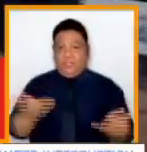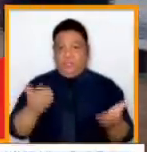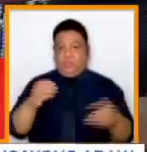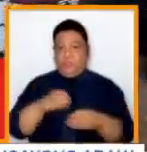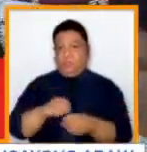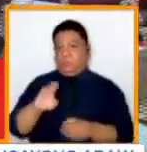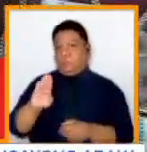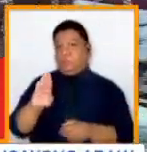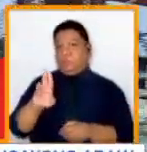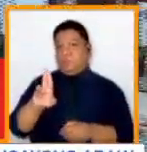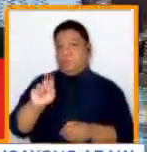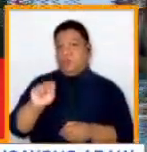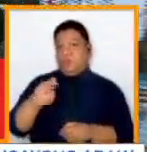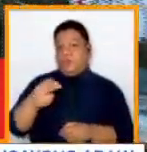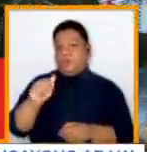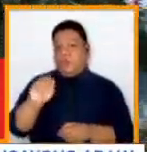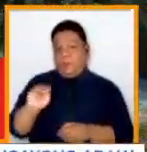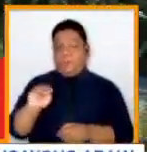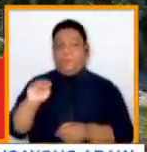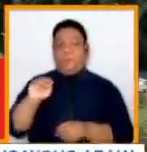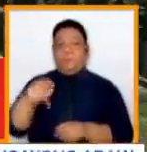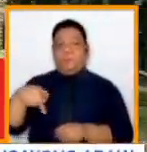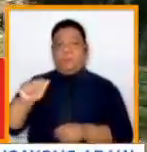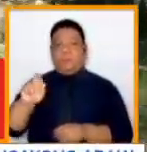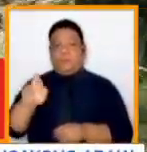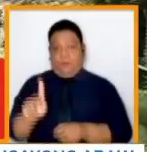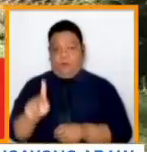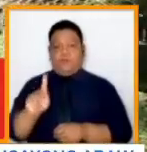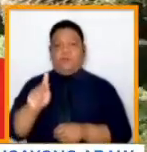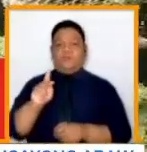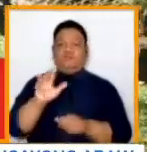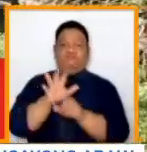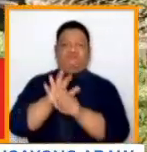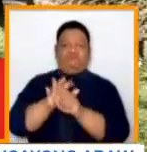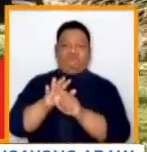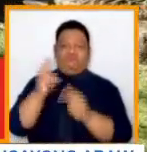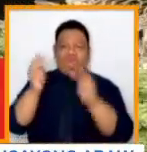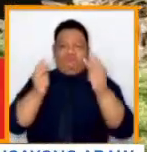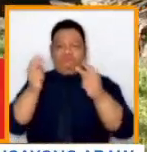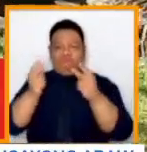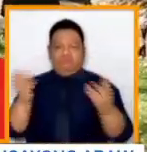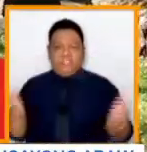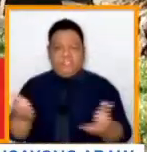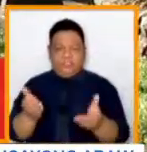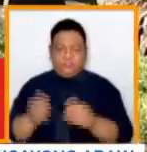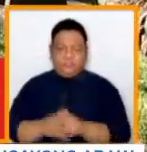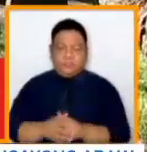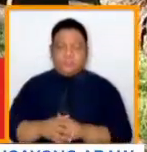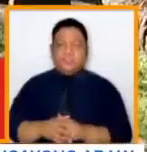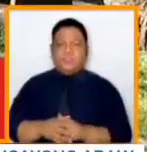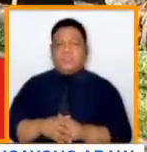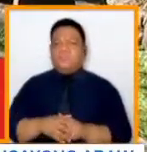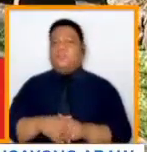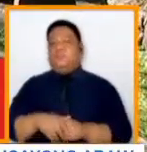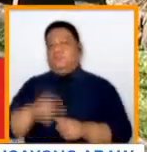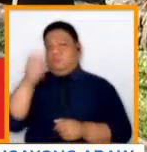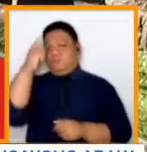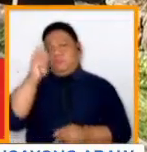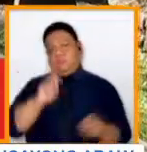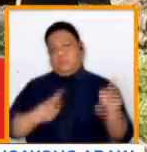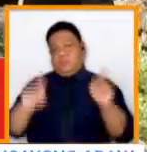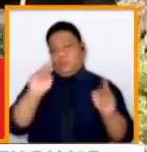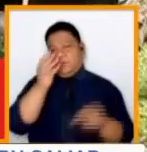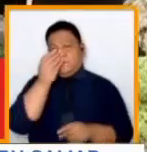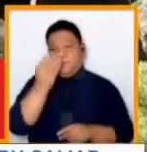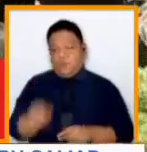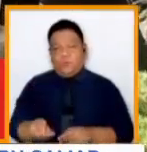kilalang pasyalan ng mga turista. At katulad ng nakikita nyo ngayon, kakaunti lang yung mga tao dahil mga residente pa lang ng Baguio